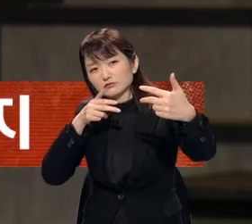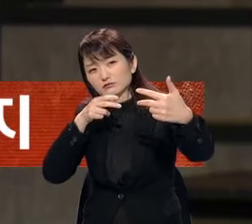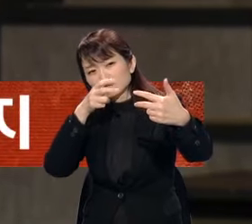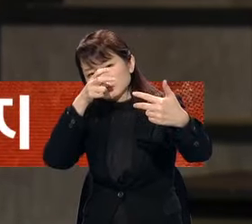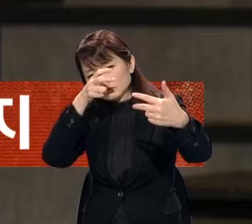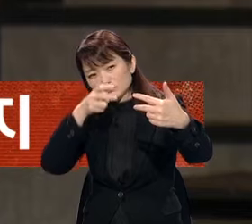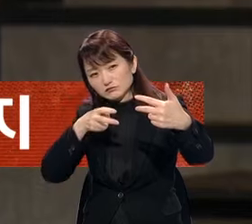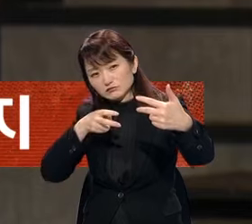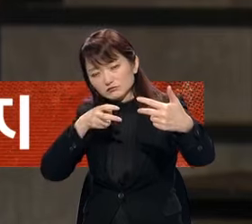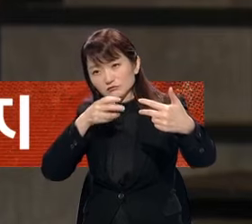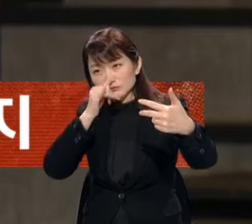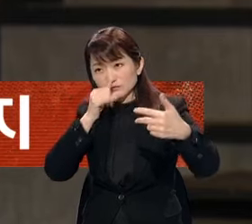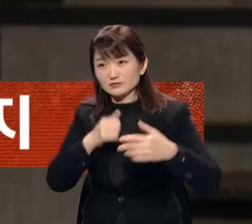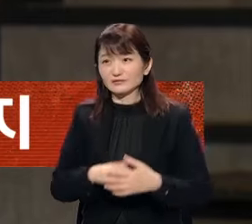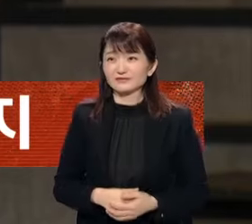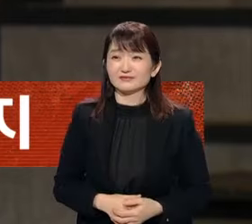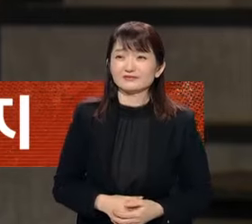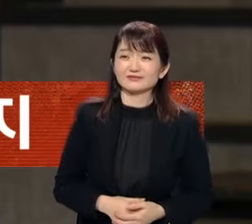그